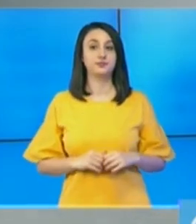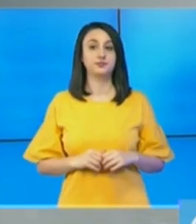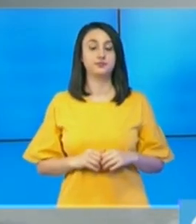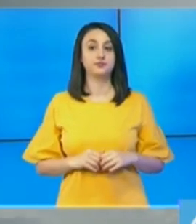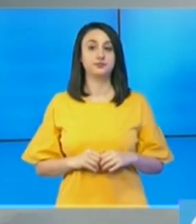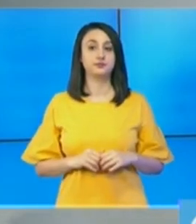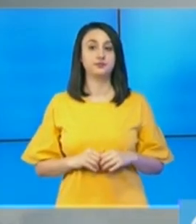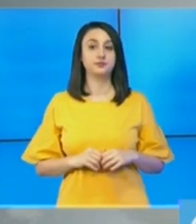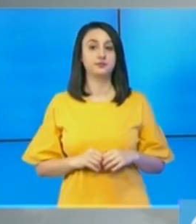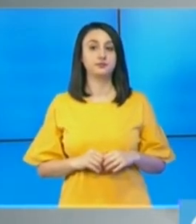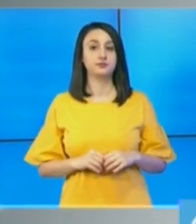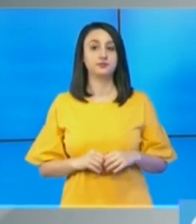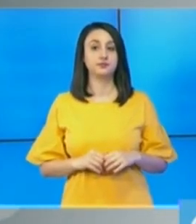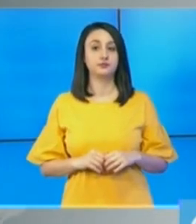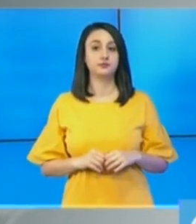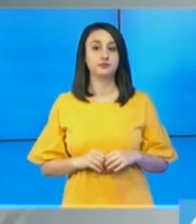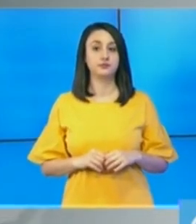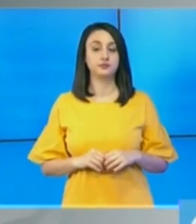Spun